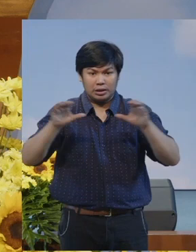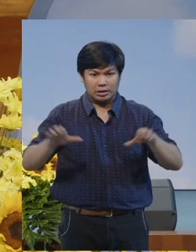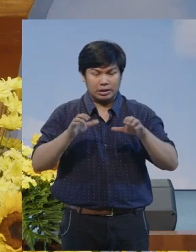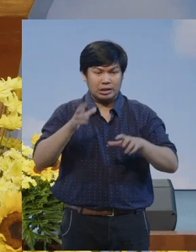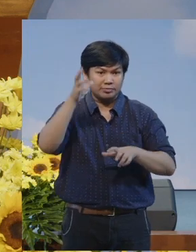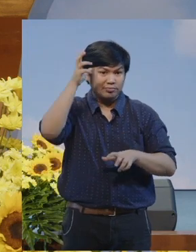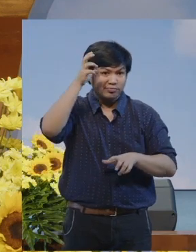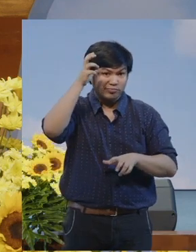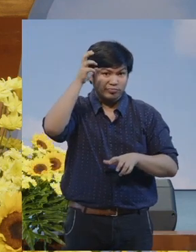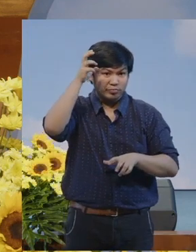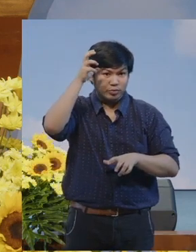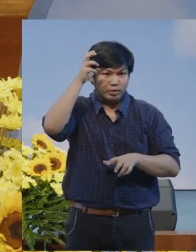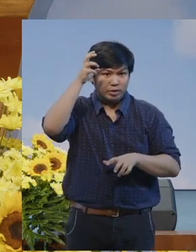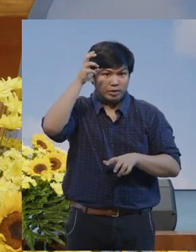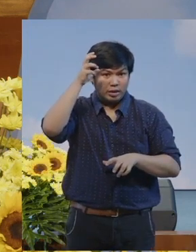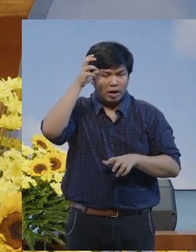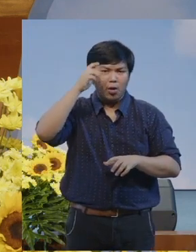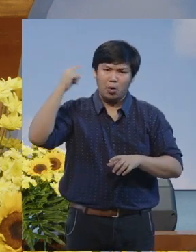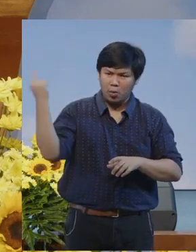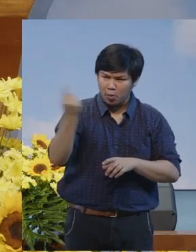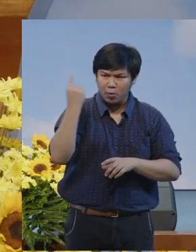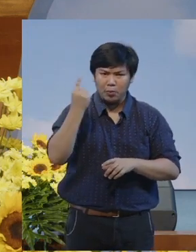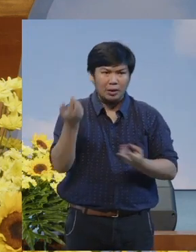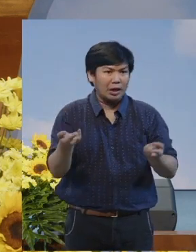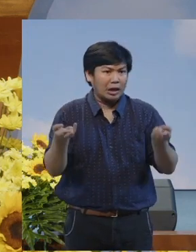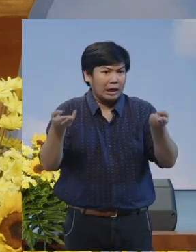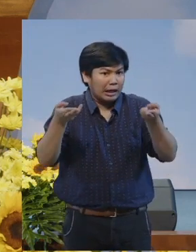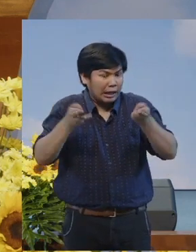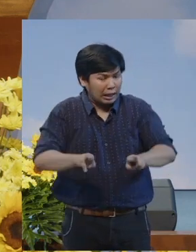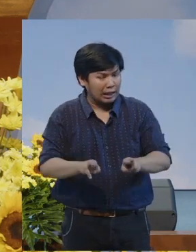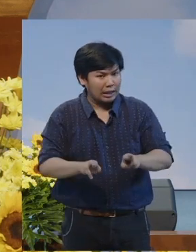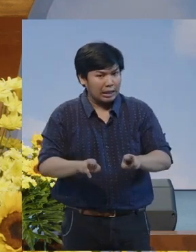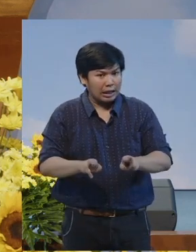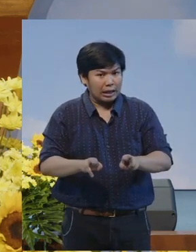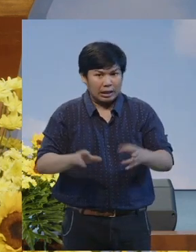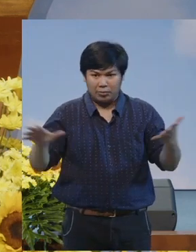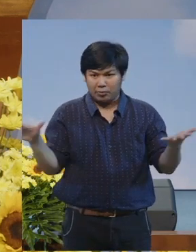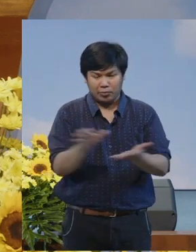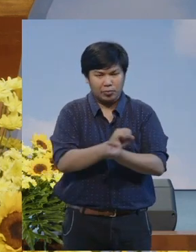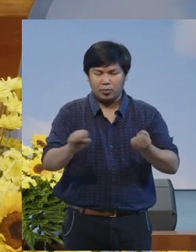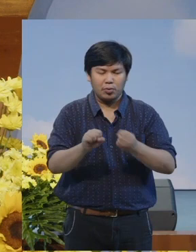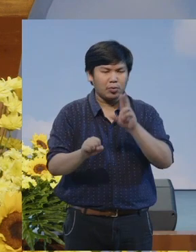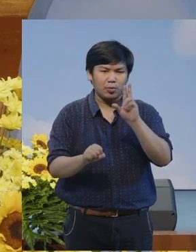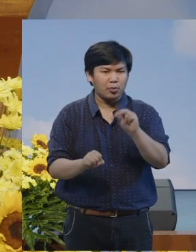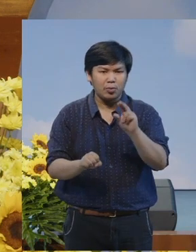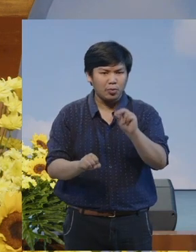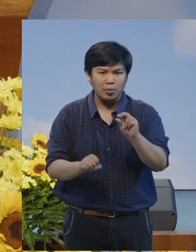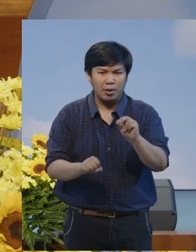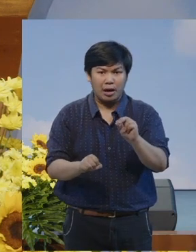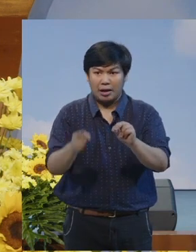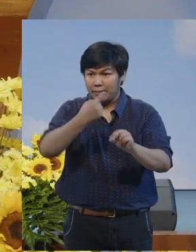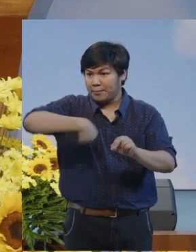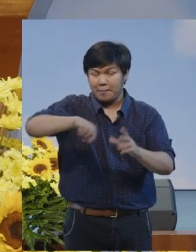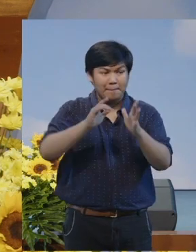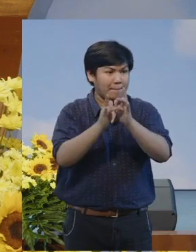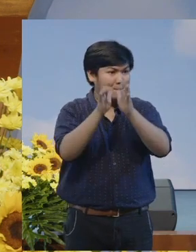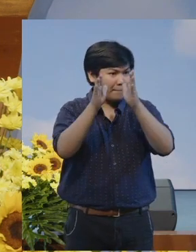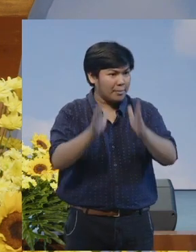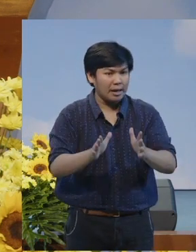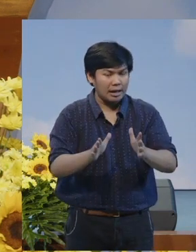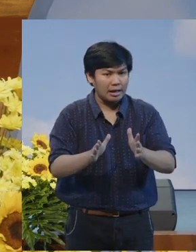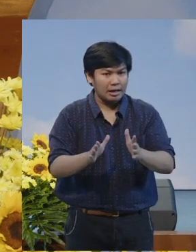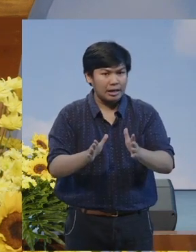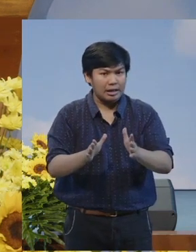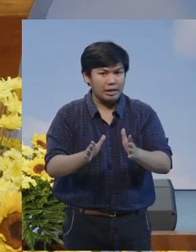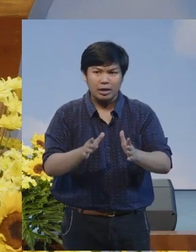ng mga demonyo, ay palaging magre-resulta sa disaster. Sa ating mga Kristiyano, hindi na